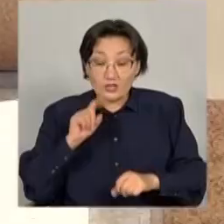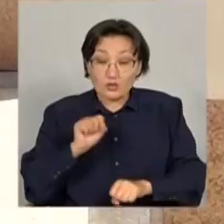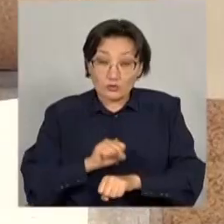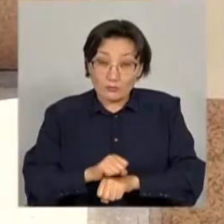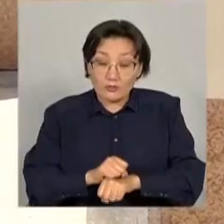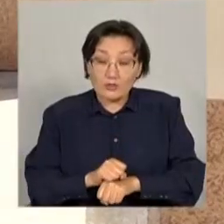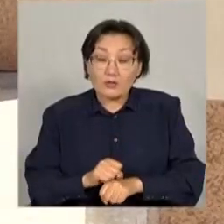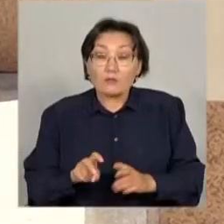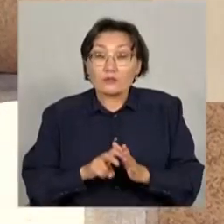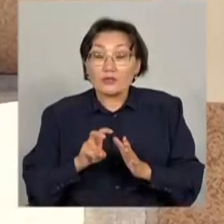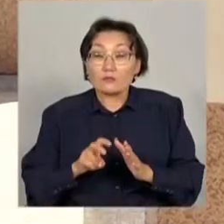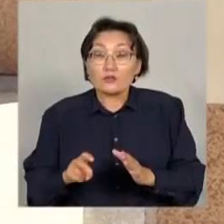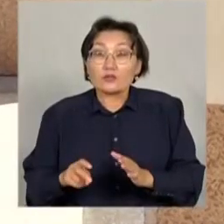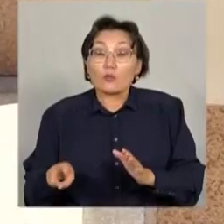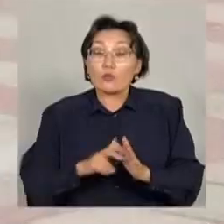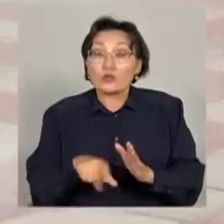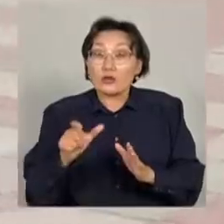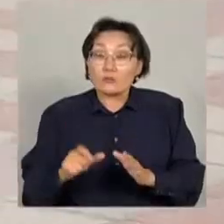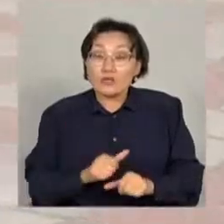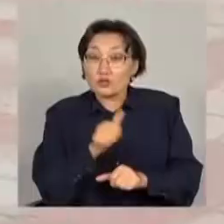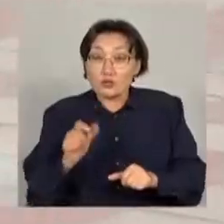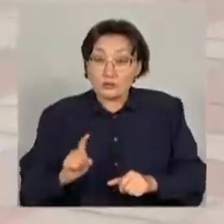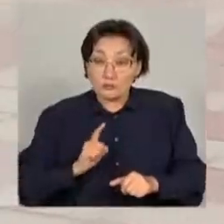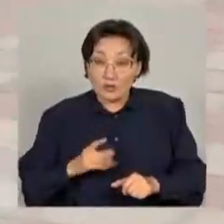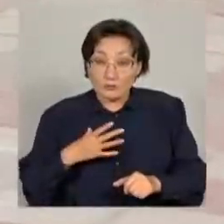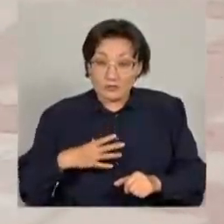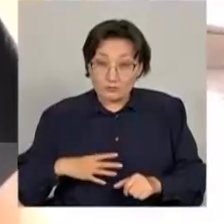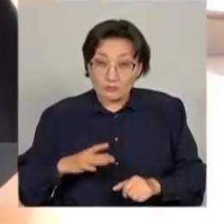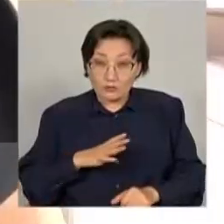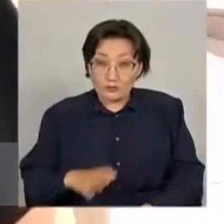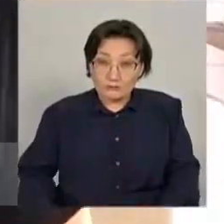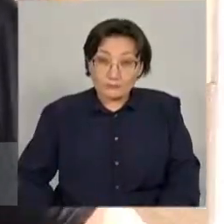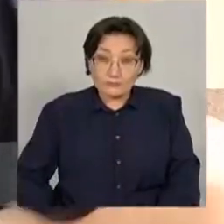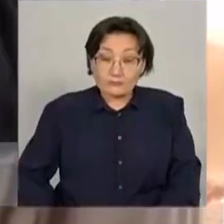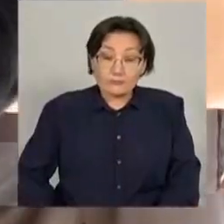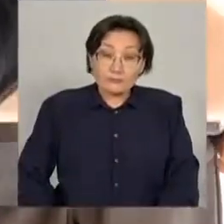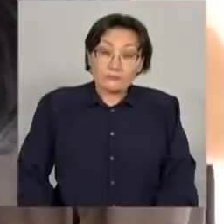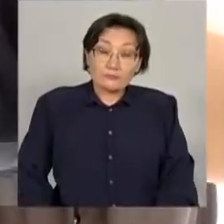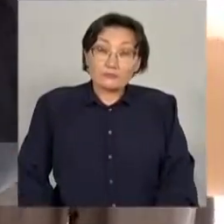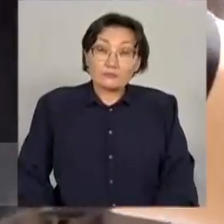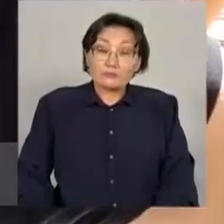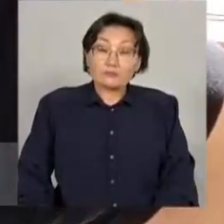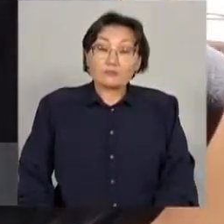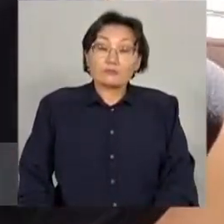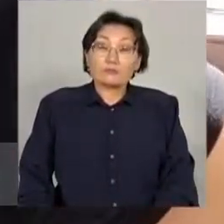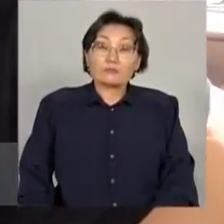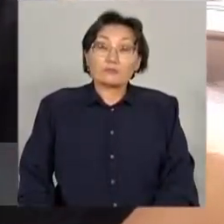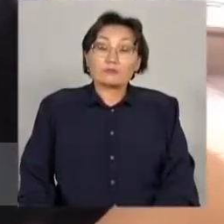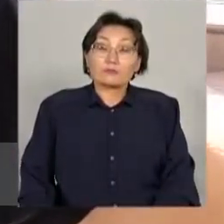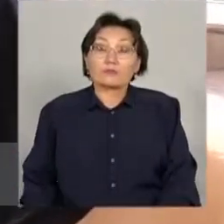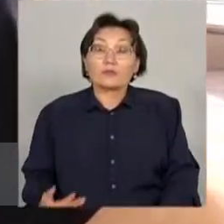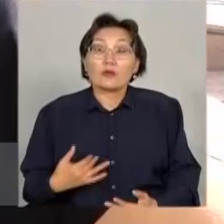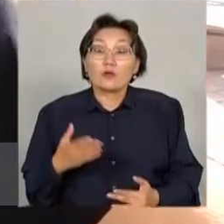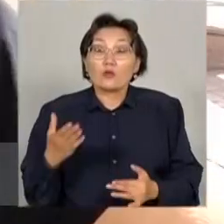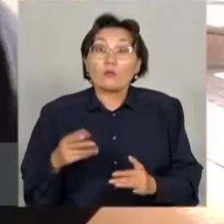тоқтатылған. Жолға шыққан азаматтар сағаттап күтуге мәжбүр болған. Вот он мой поезд, но я не могу на нем